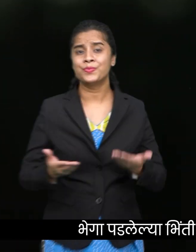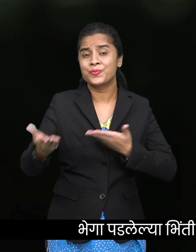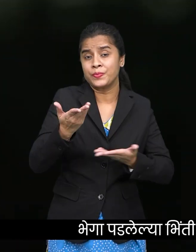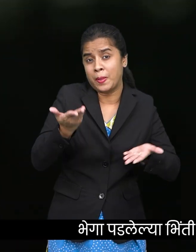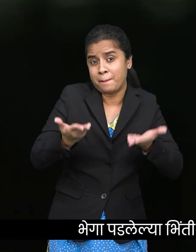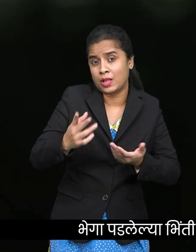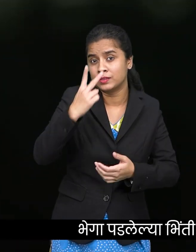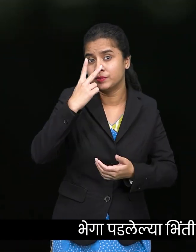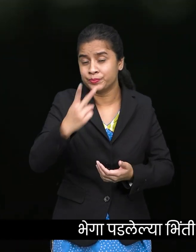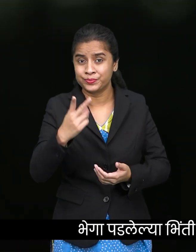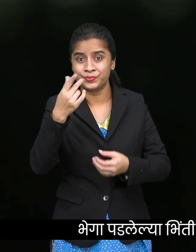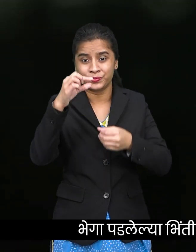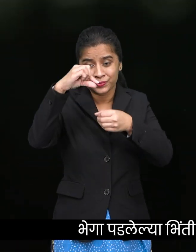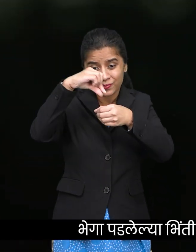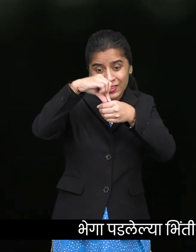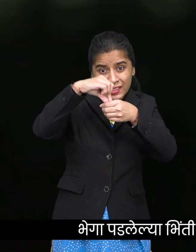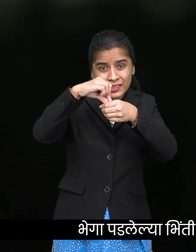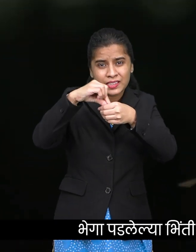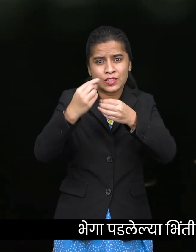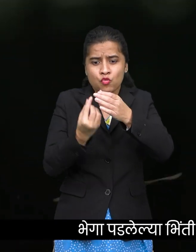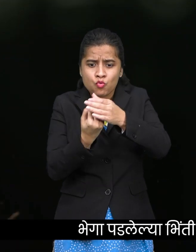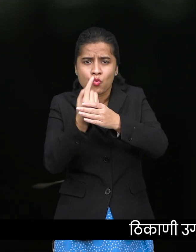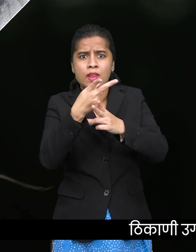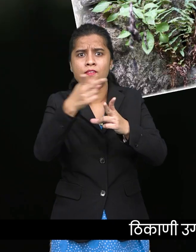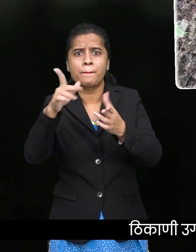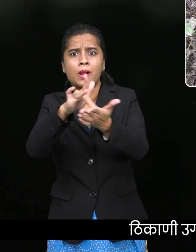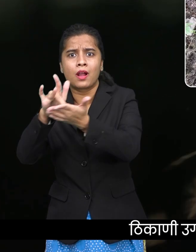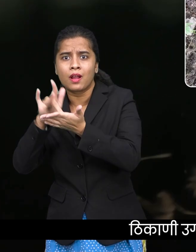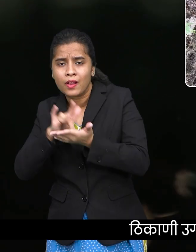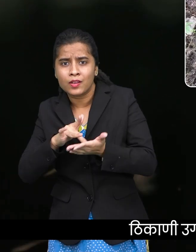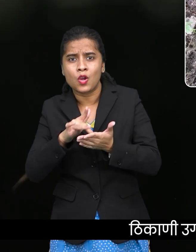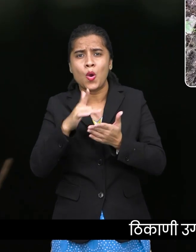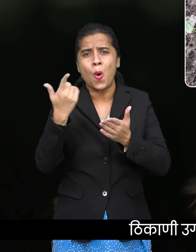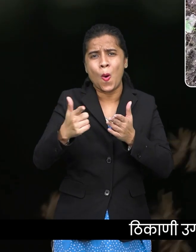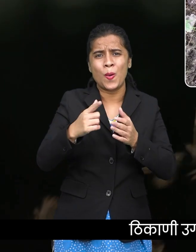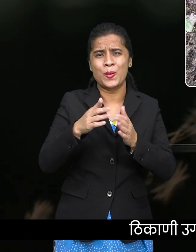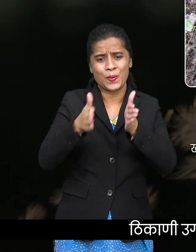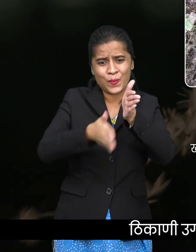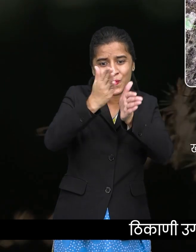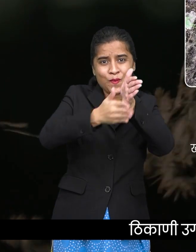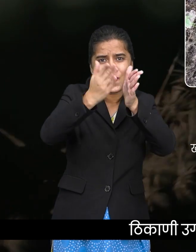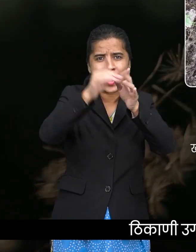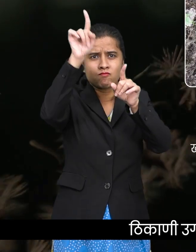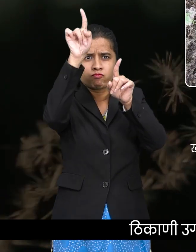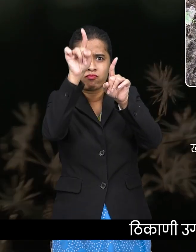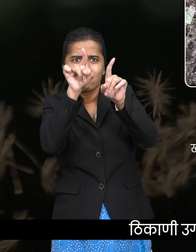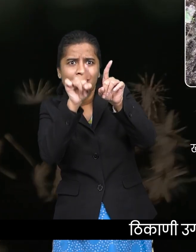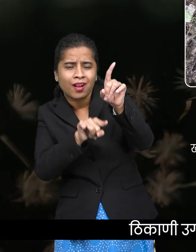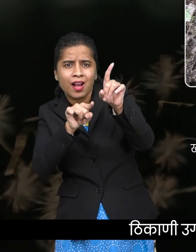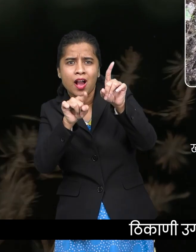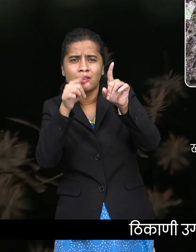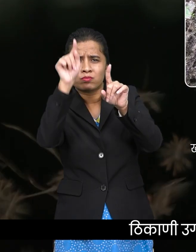भेगा पडलेल्या भिंती आणि दगडांवरही तुम्ही वेगवेगळ्या ठिकाणी उगवलेल्या बिया पाहू शकता. या बिया तिथपर्यंत कशा